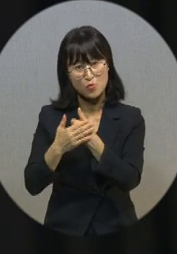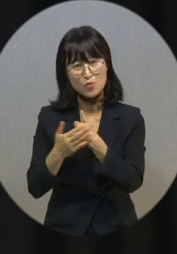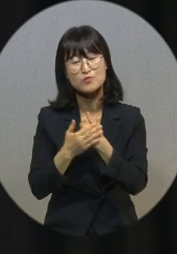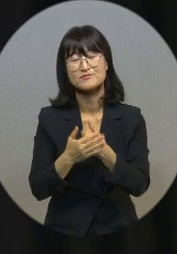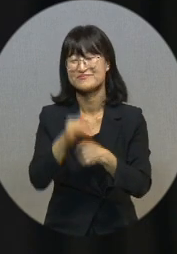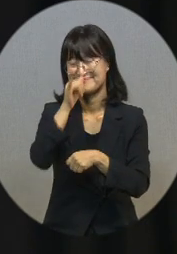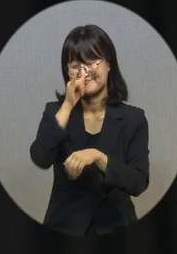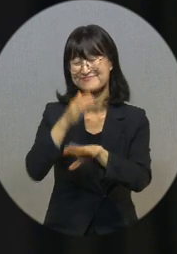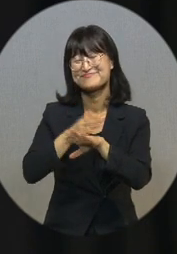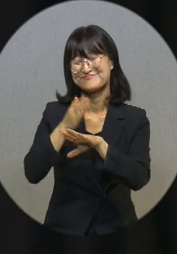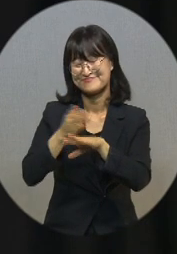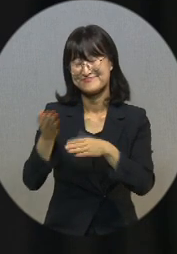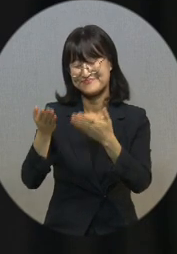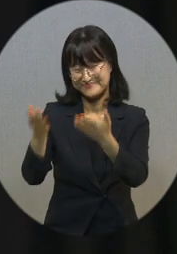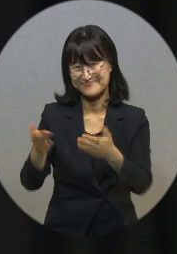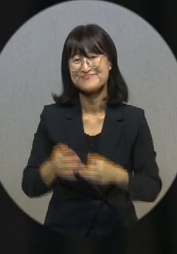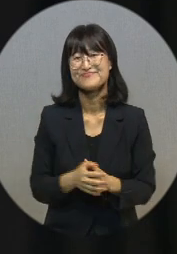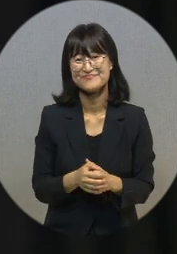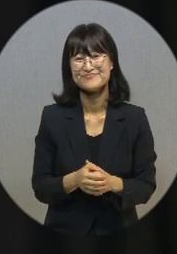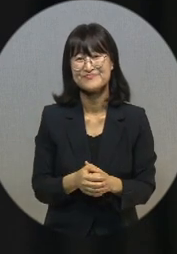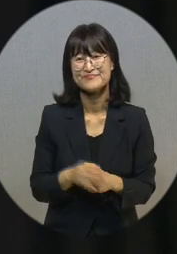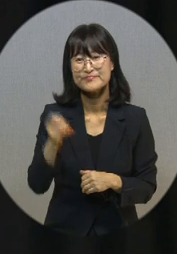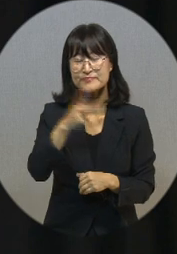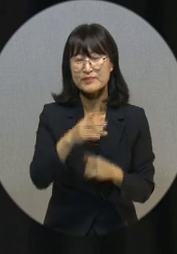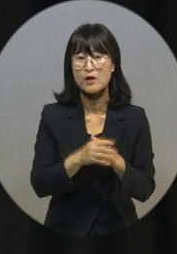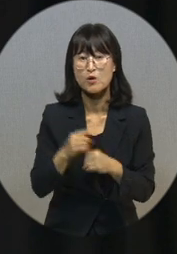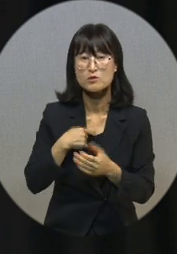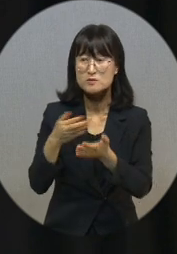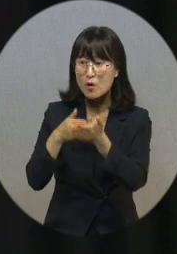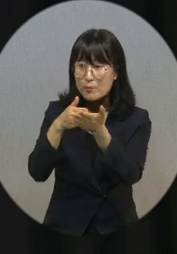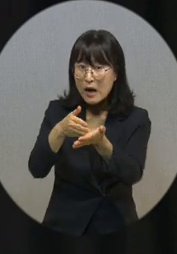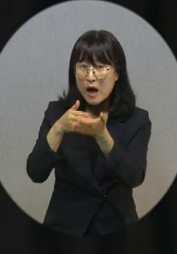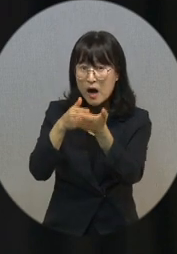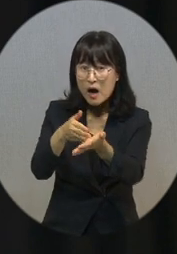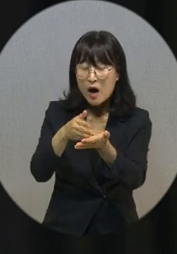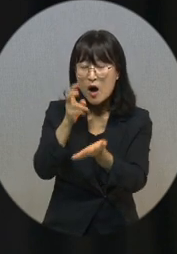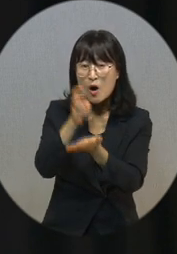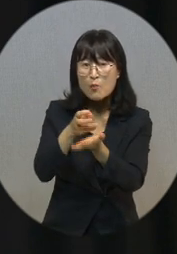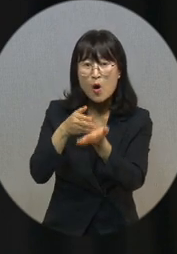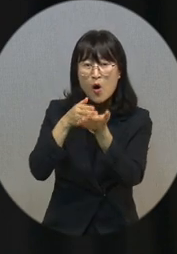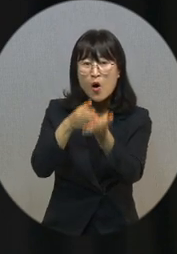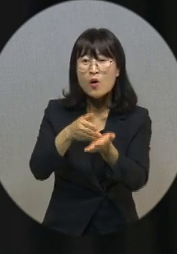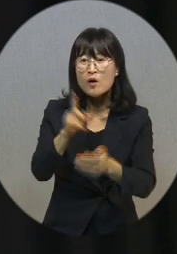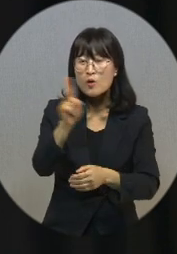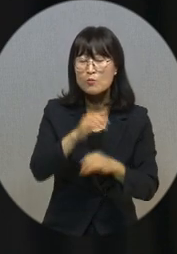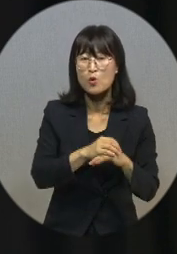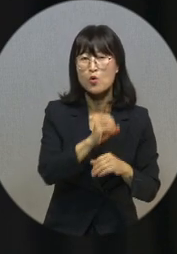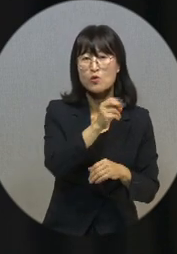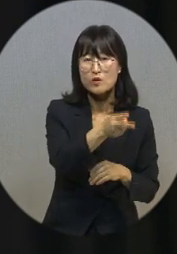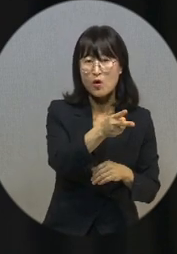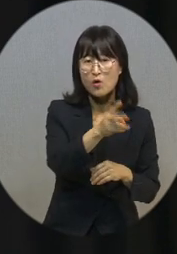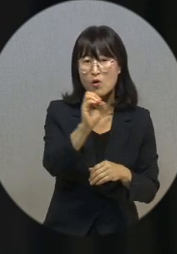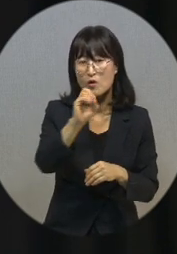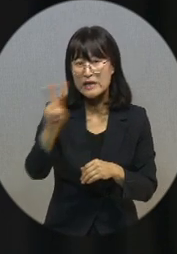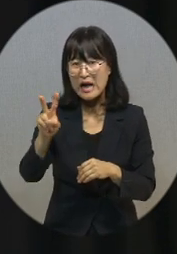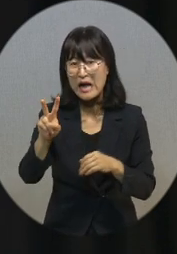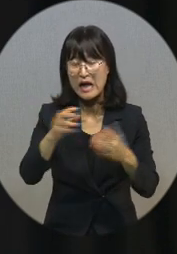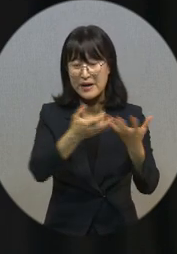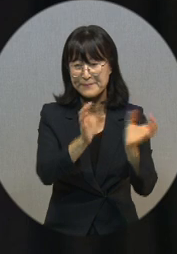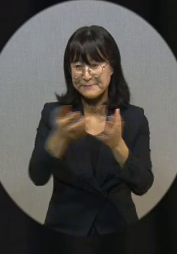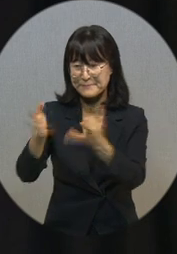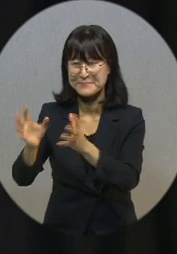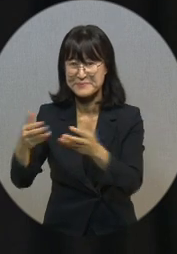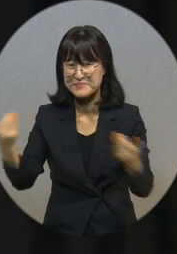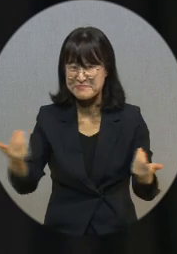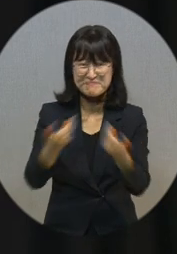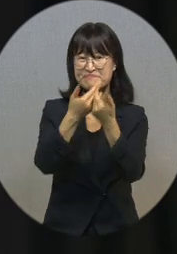감사하고요. 또 사실 이런 제가 발의하는 법안들은 어떻게 보면 여야의 대립이 있는 부분이라기보다는